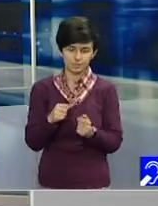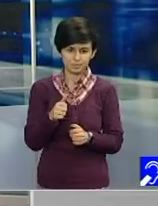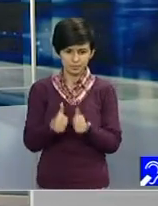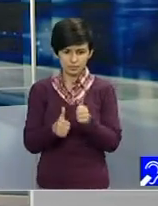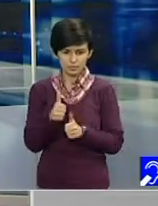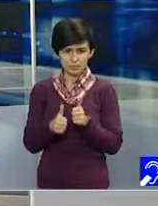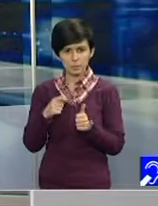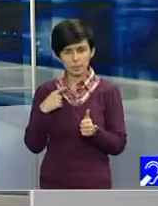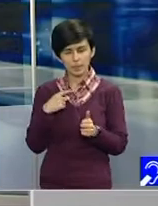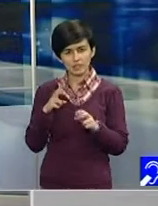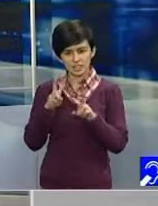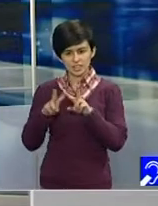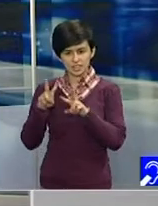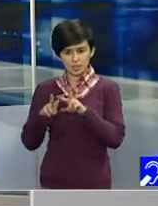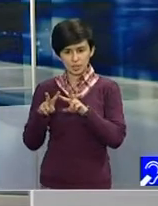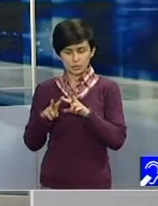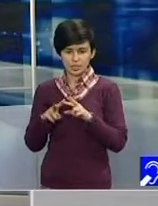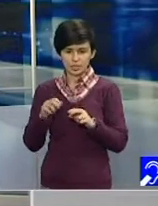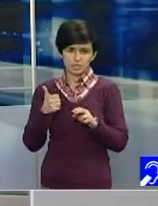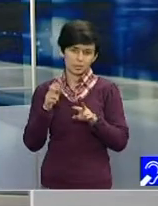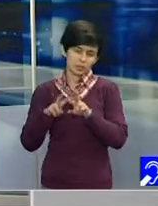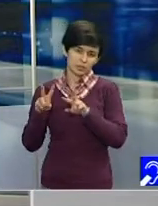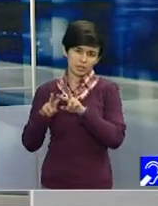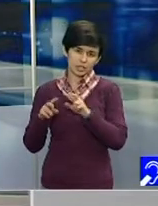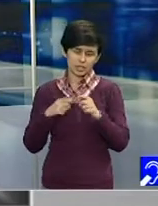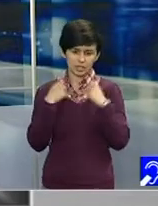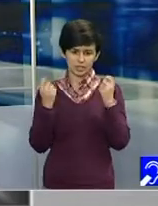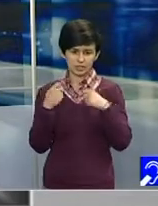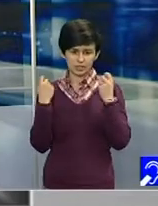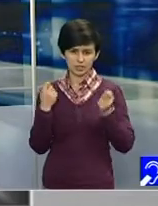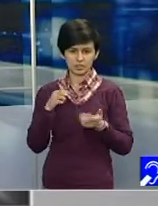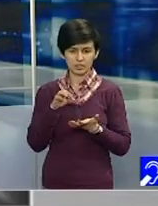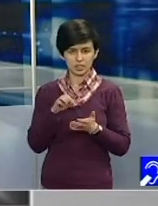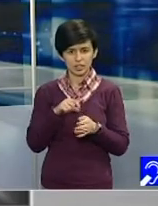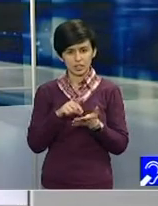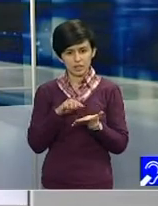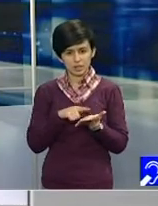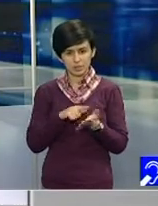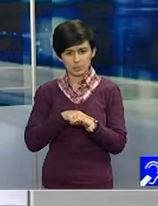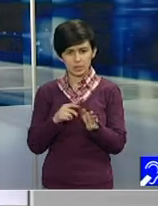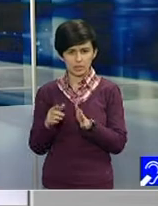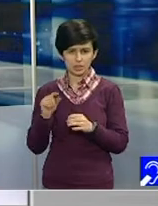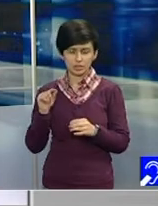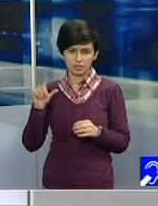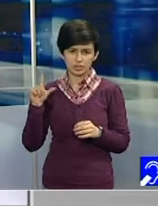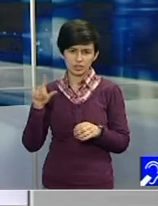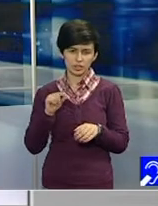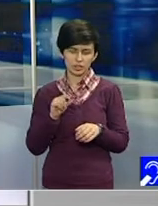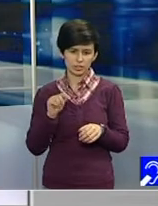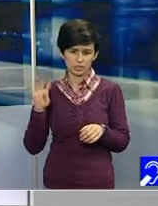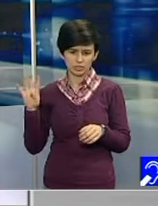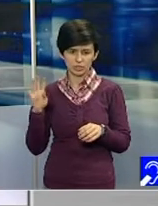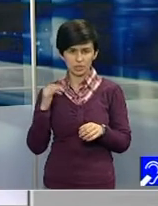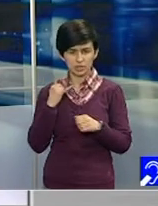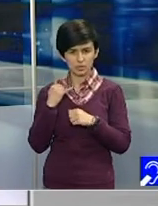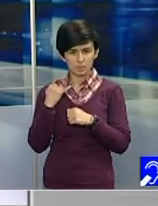în weekend, în primul weekend al festivalului, în perioada 22-24 iunie, pe malul Someșului, la Cluj,